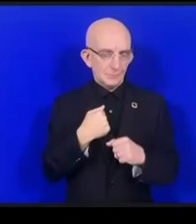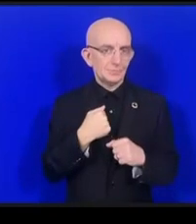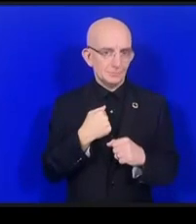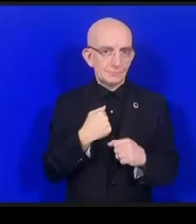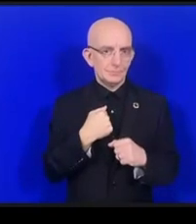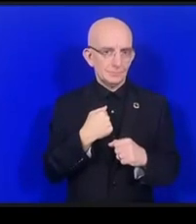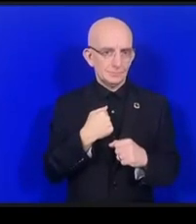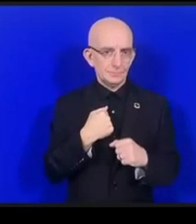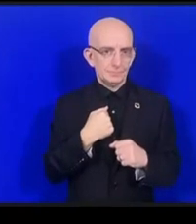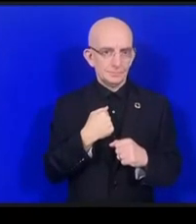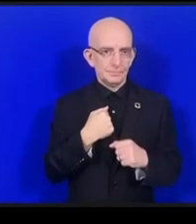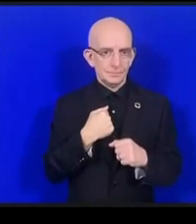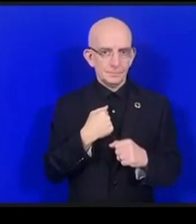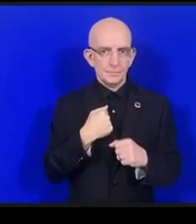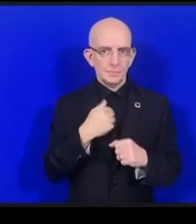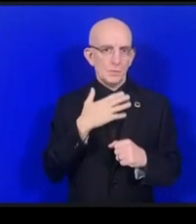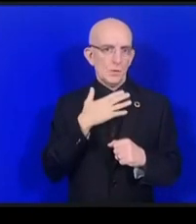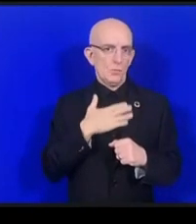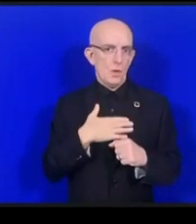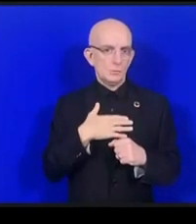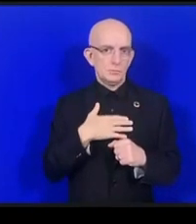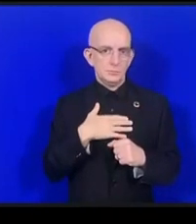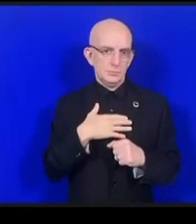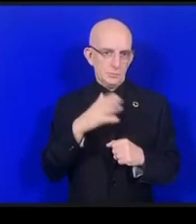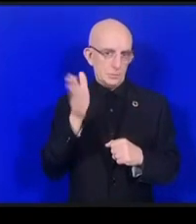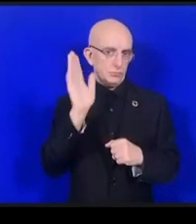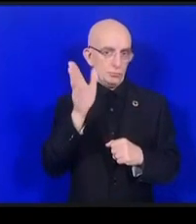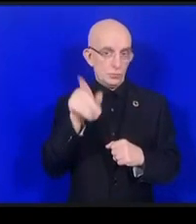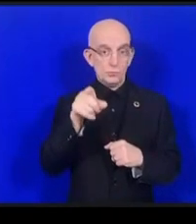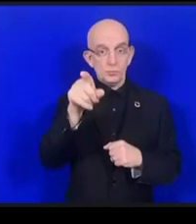я из Японии